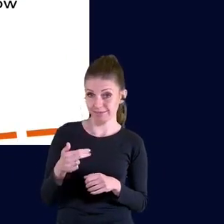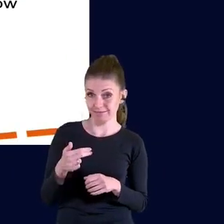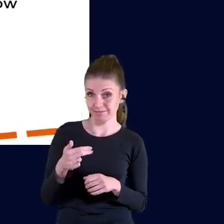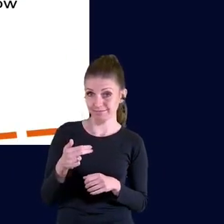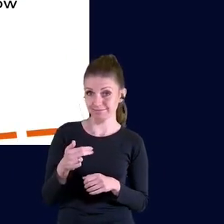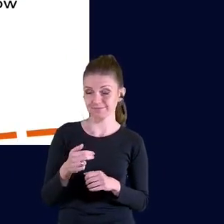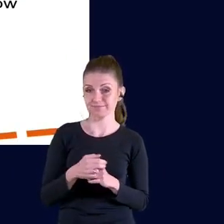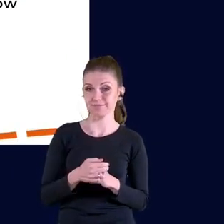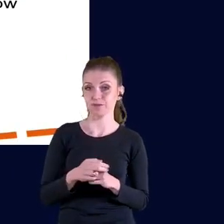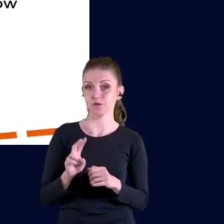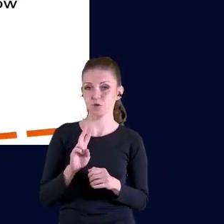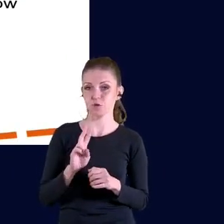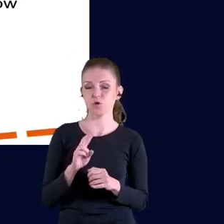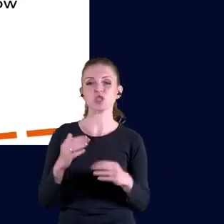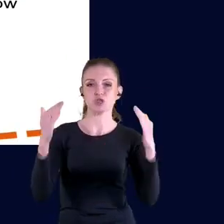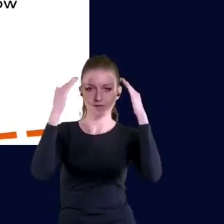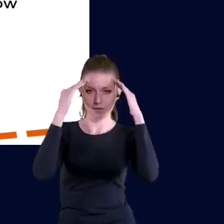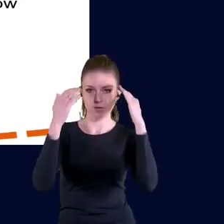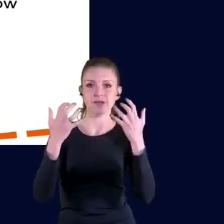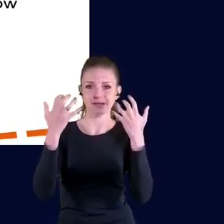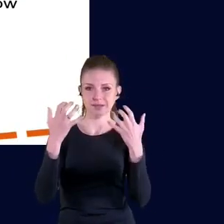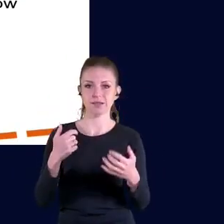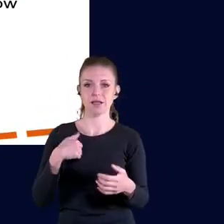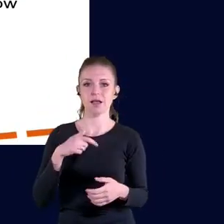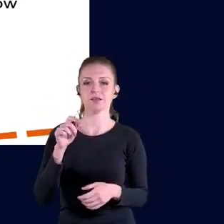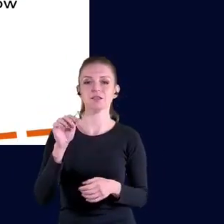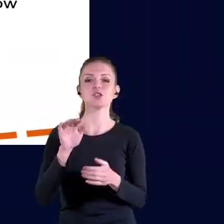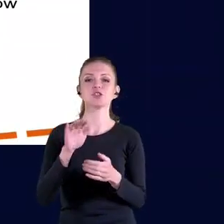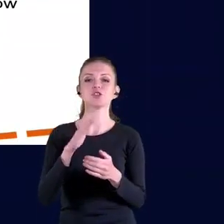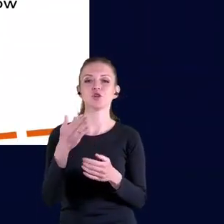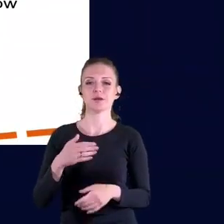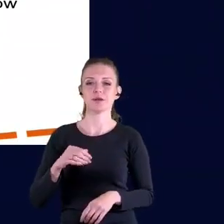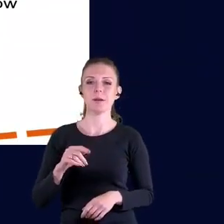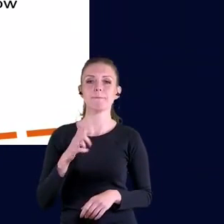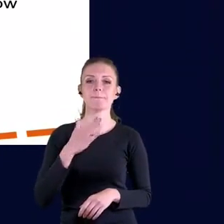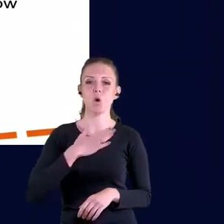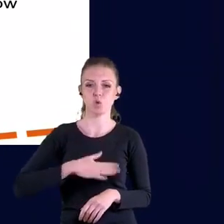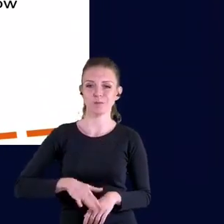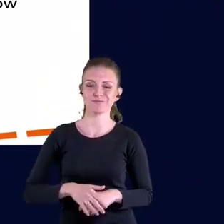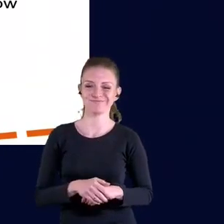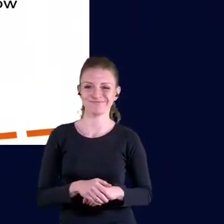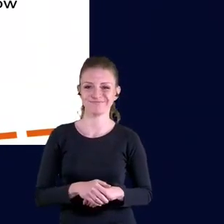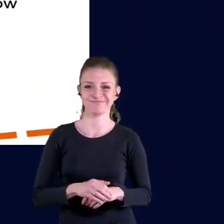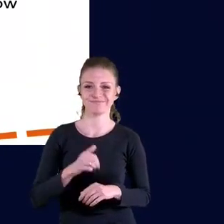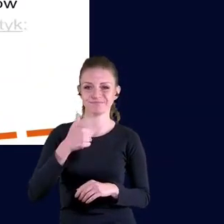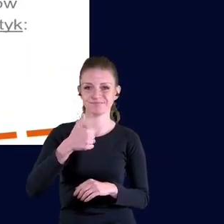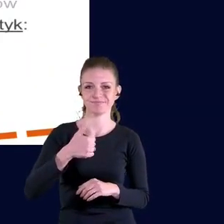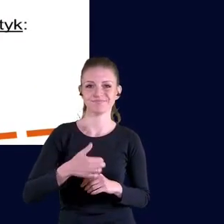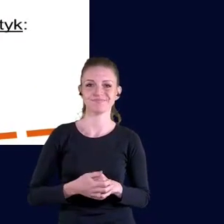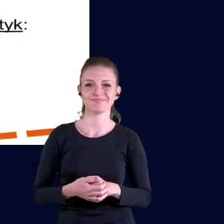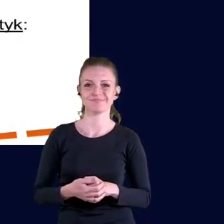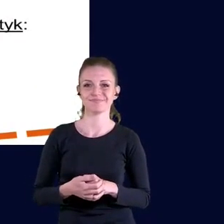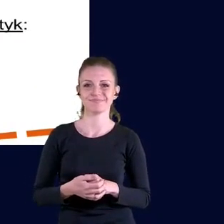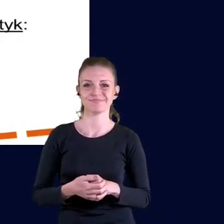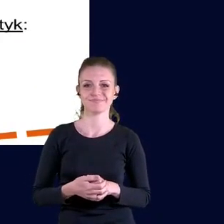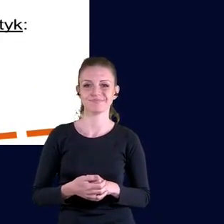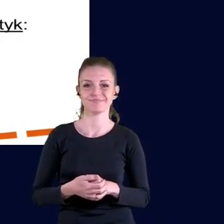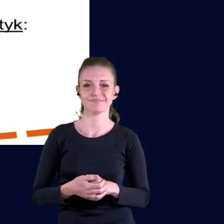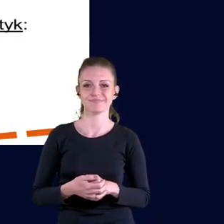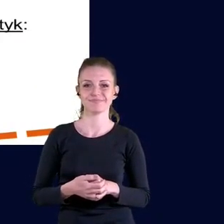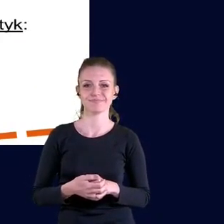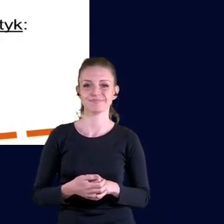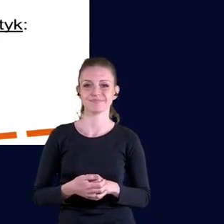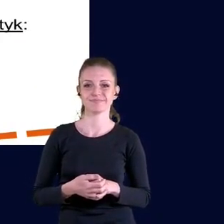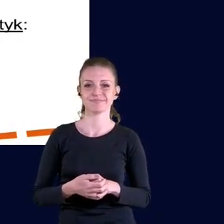którzy świadomie zdecydowali się na południe na szóstą Bardzo proszę następny zakręt państwem